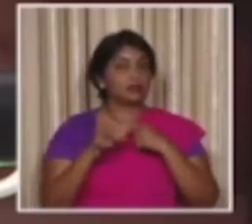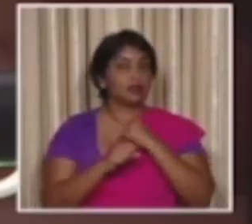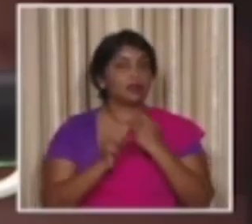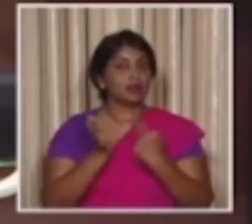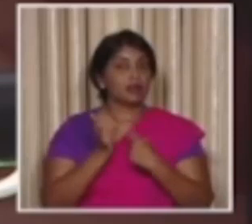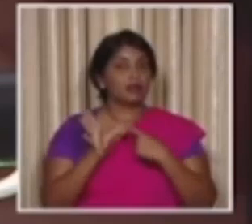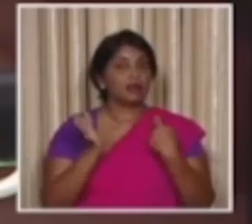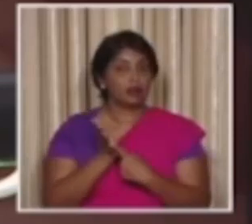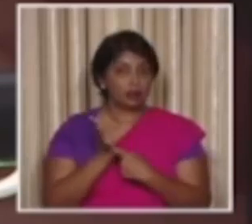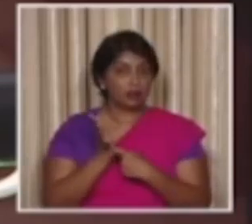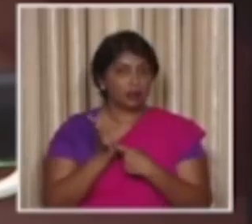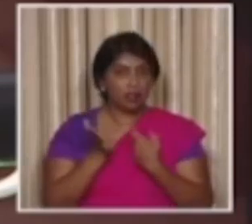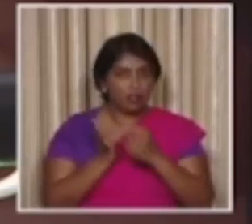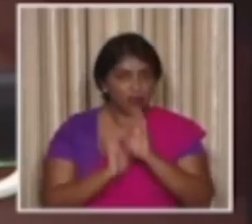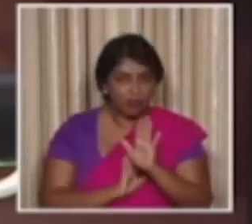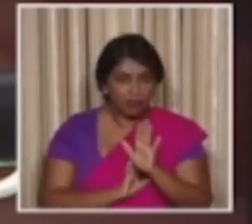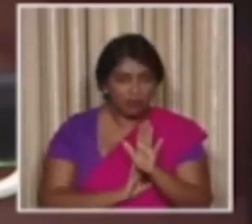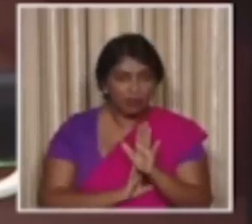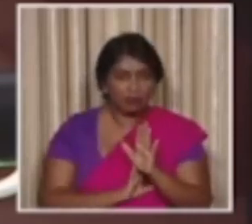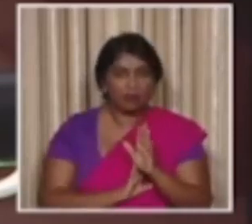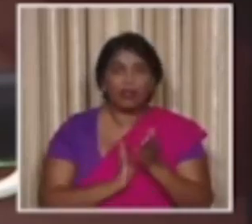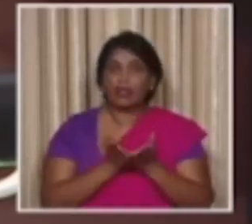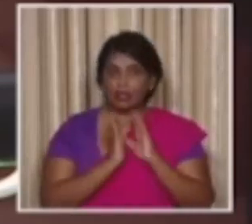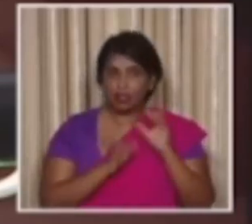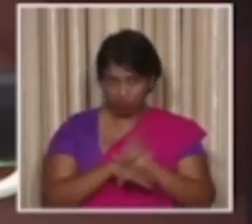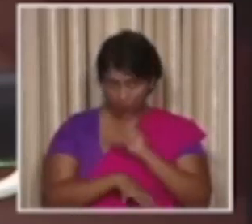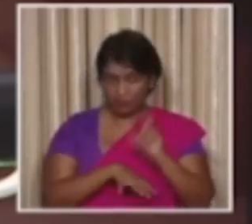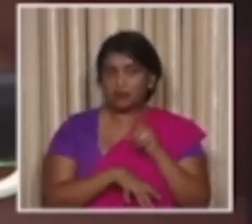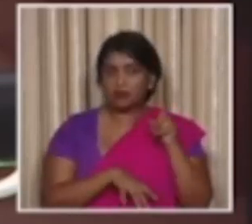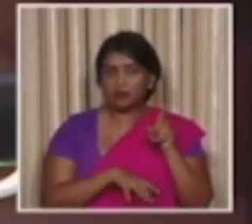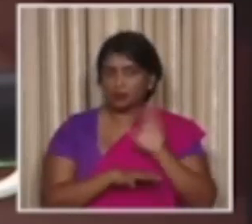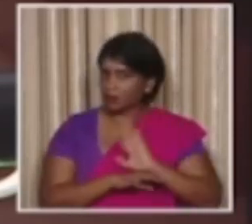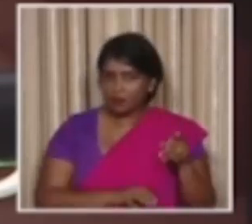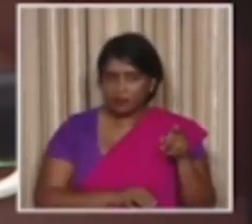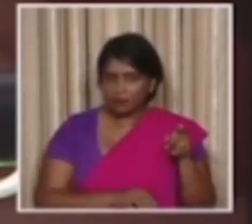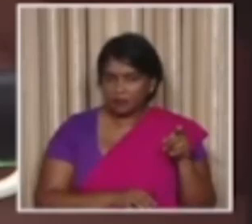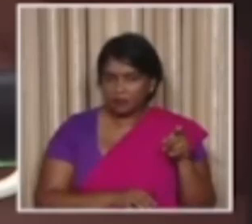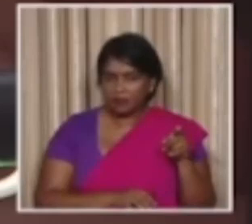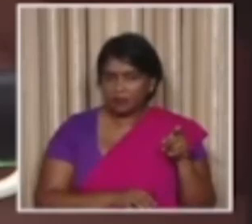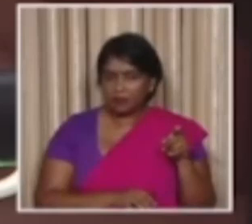ඔව්. ඔව් සාගල රත්නායක නෙවෙයි. එහෙනම් ඉන්දියන් මහ කොමසාරිස් එතුමත් නැද්ද?